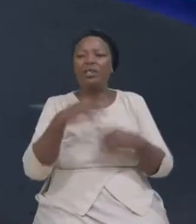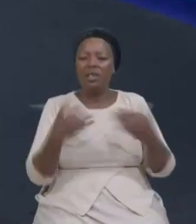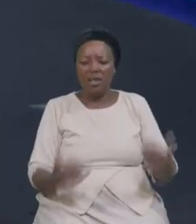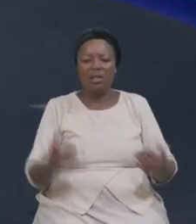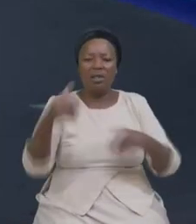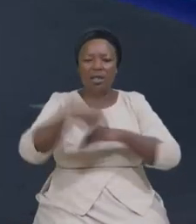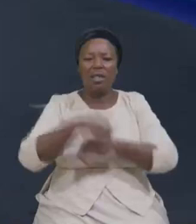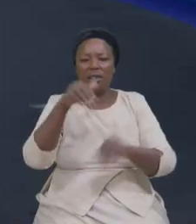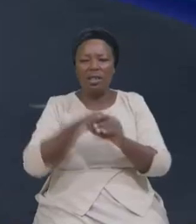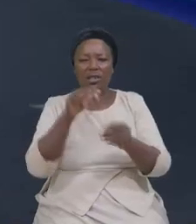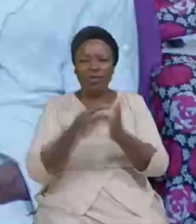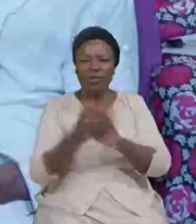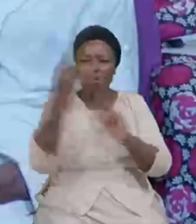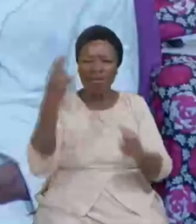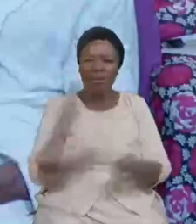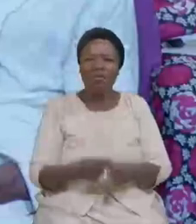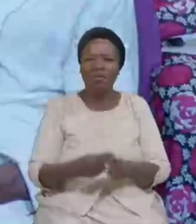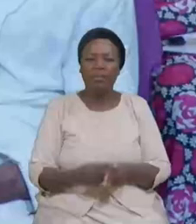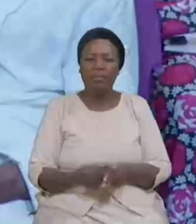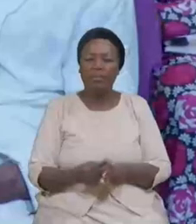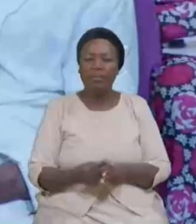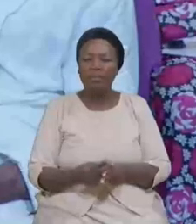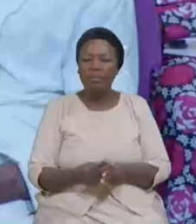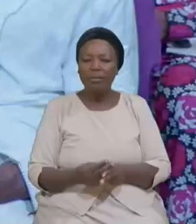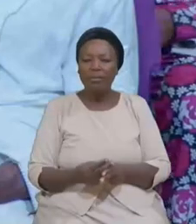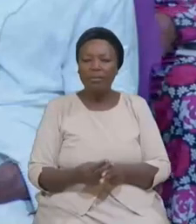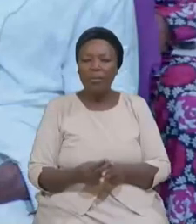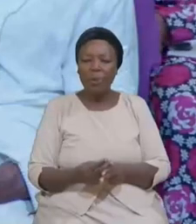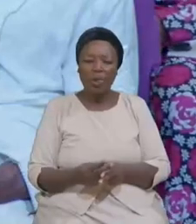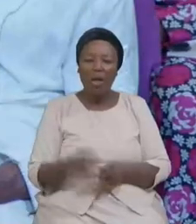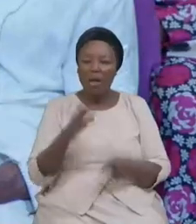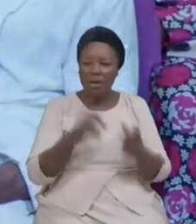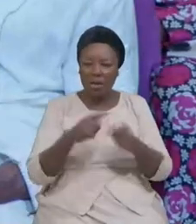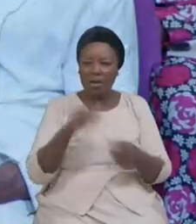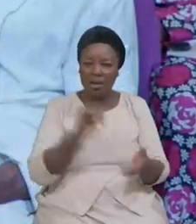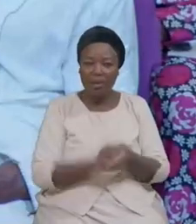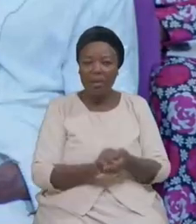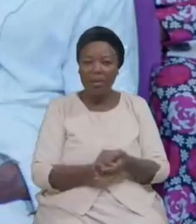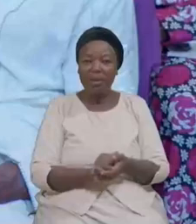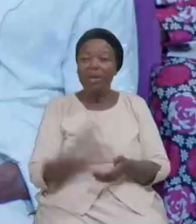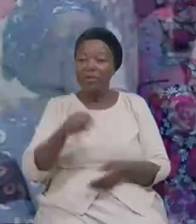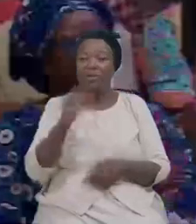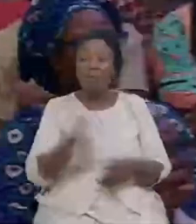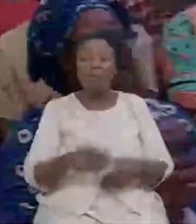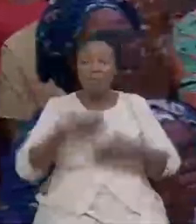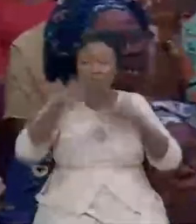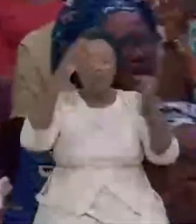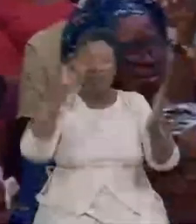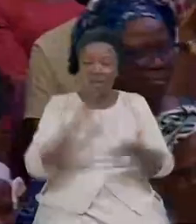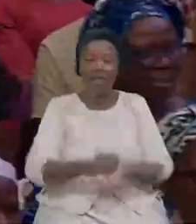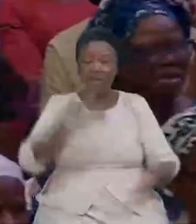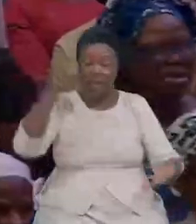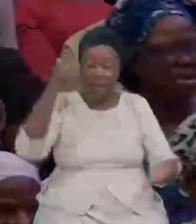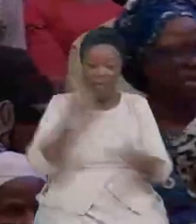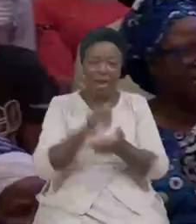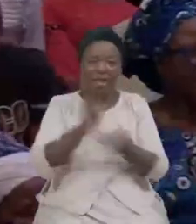Même ce soir au nom de Jésus. Donnez-moi un amen de célébration. Qui apportera toutes ces